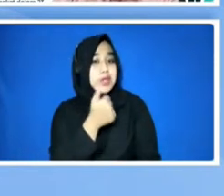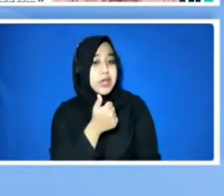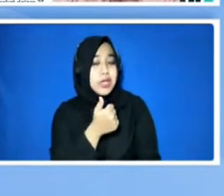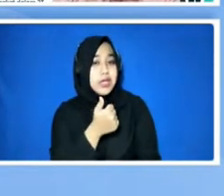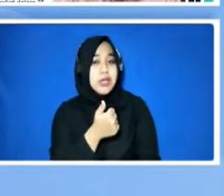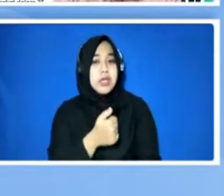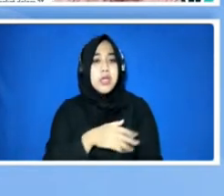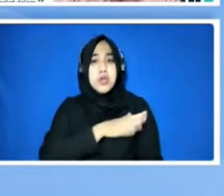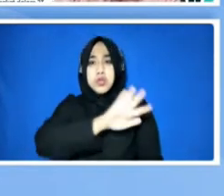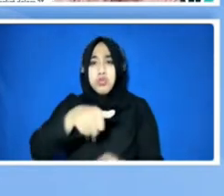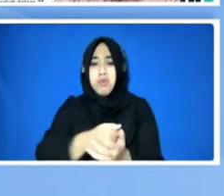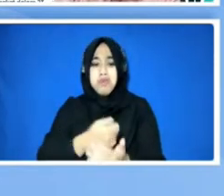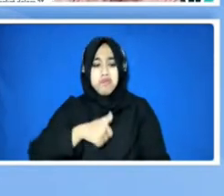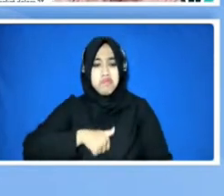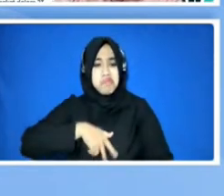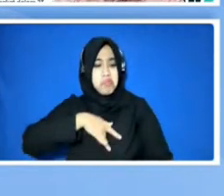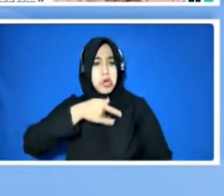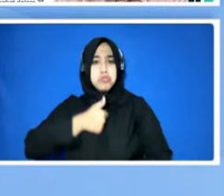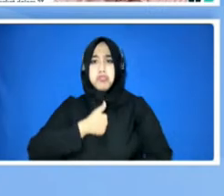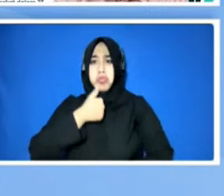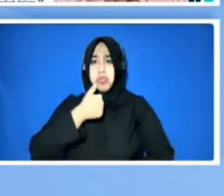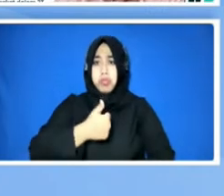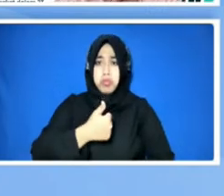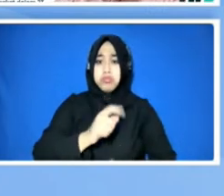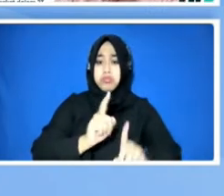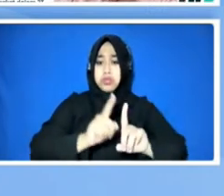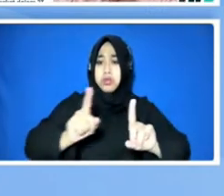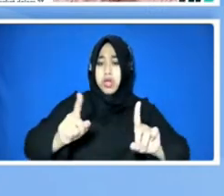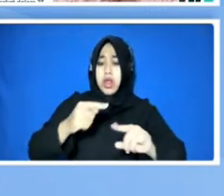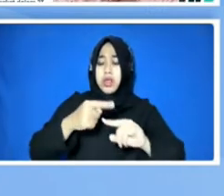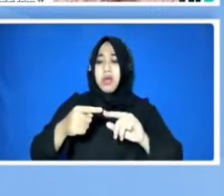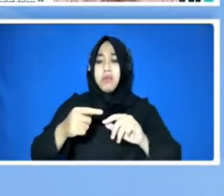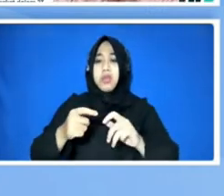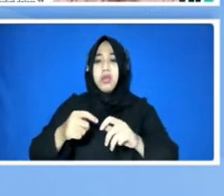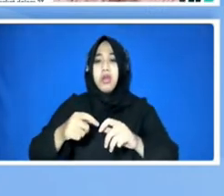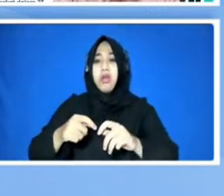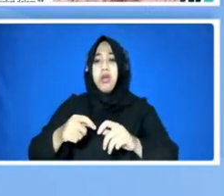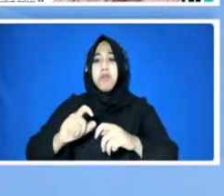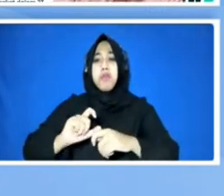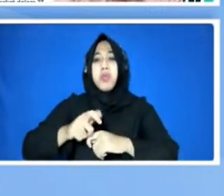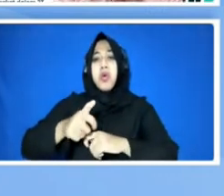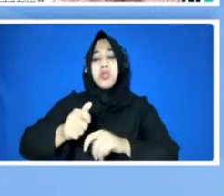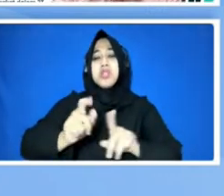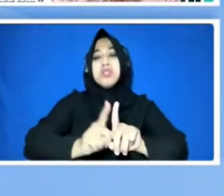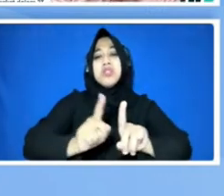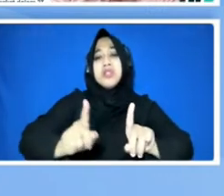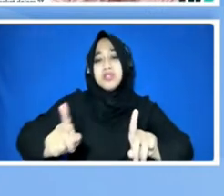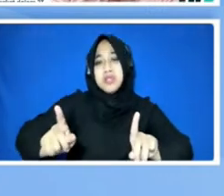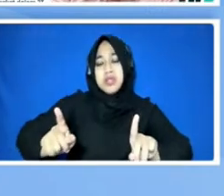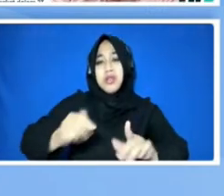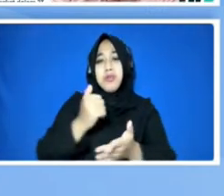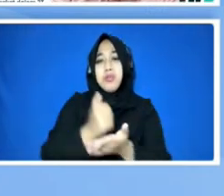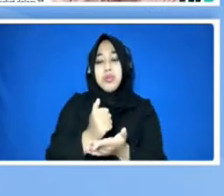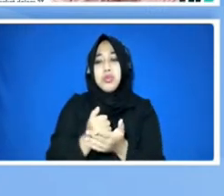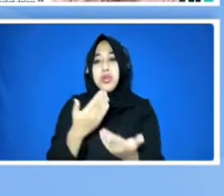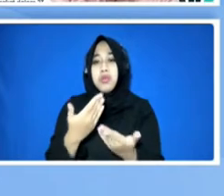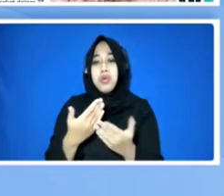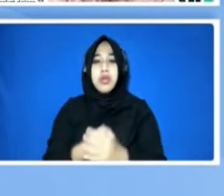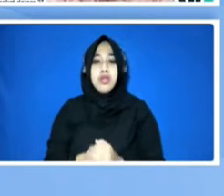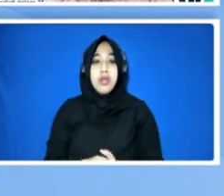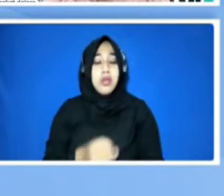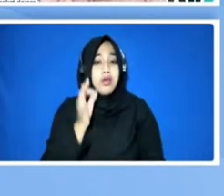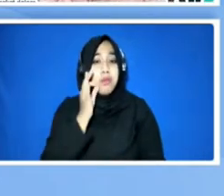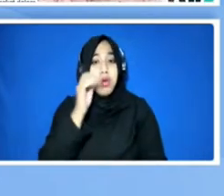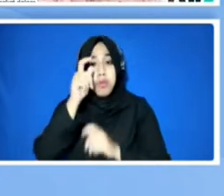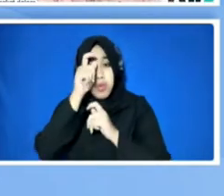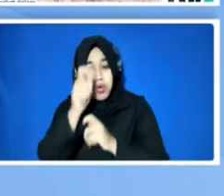merasa hebat masing-masing, sudah mengerjakan masing-masing, tapi kemudian berjalan sendiri-sendiri. Nah, itu yang mungkin. Nah, ya, Prof, lalu dari. Prof, baik.